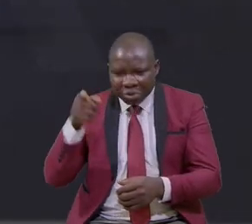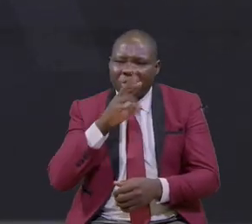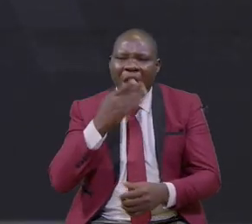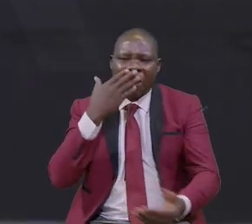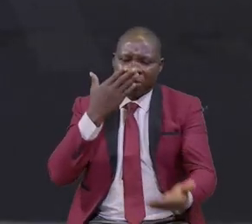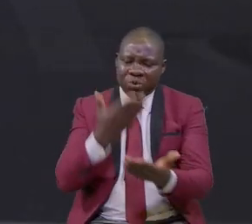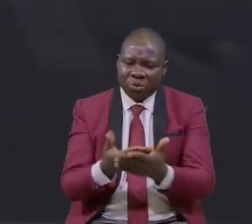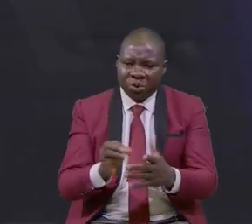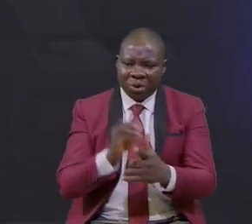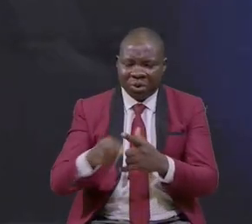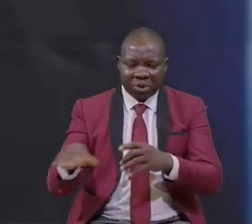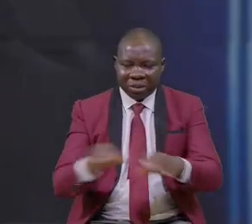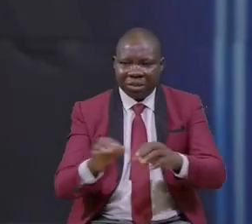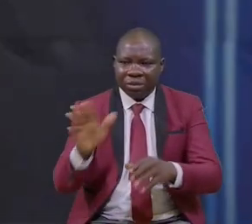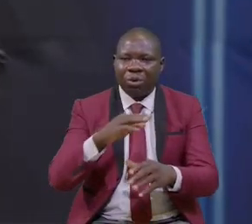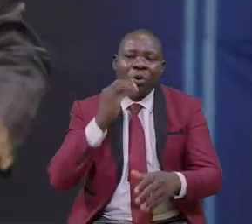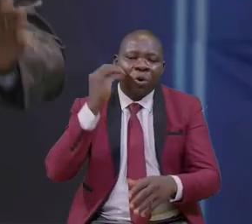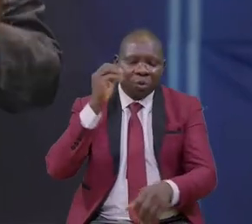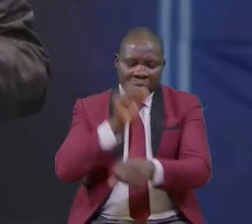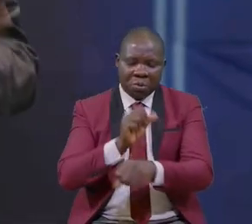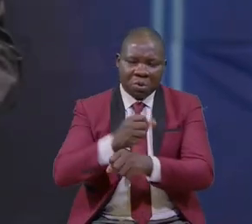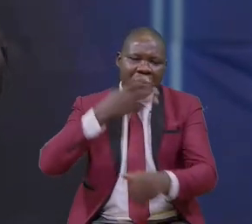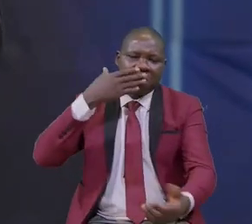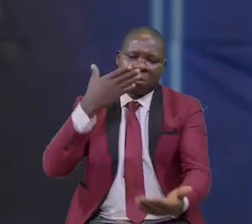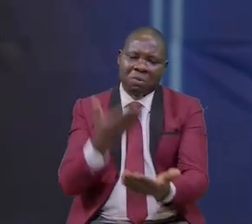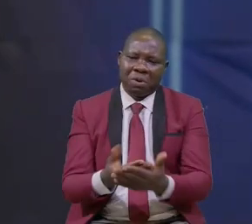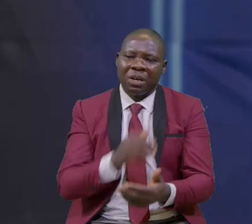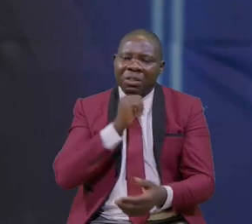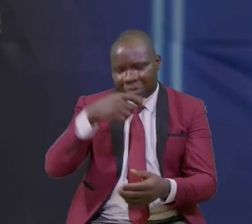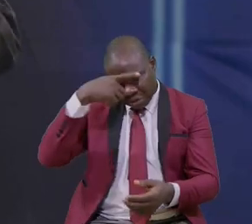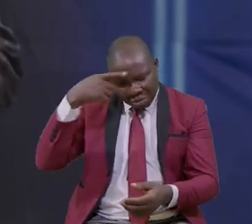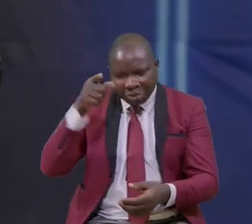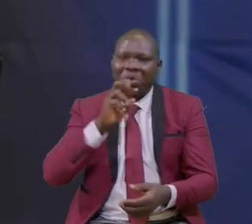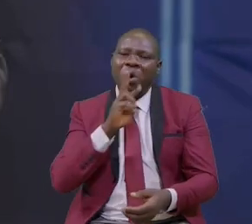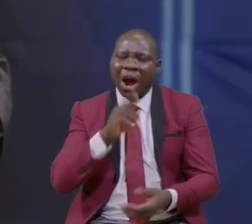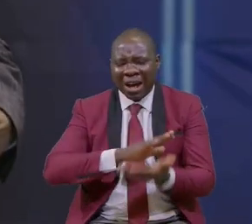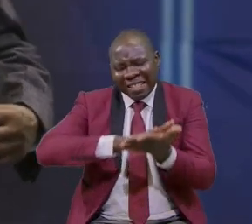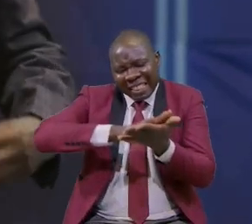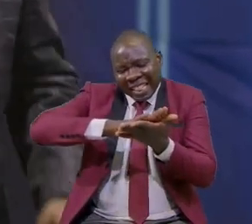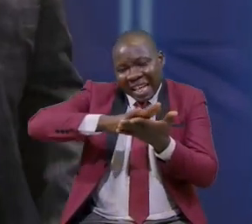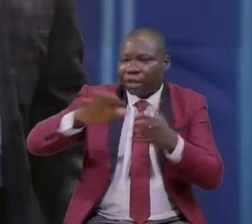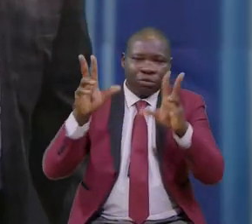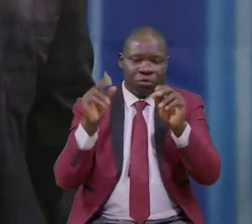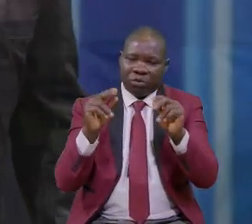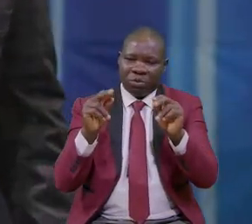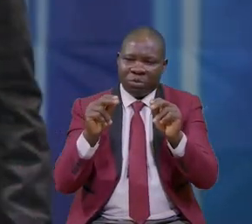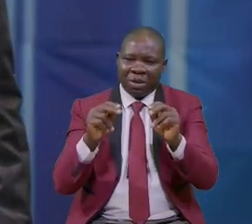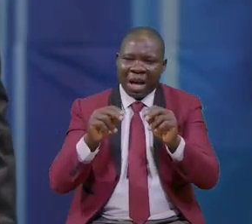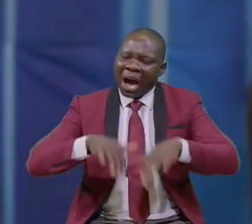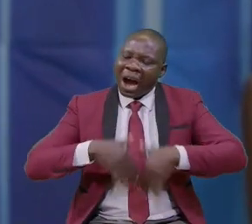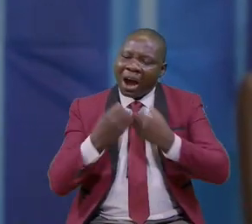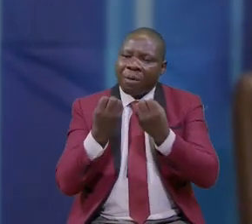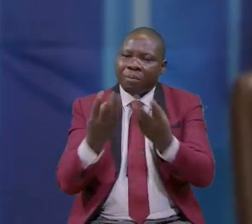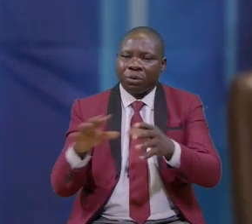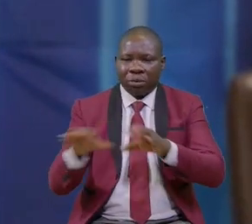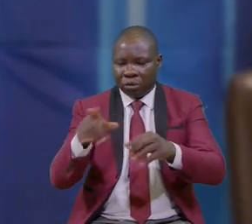as fait tous les devoirs, tout bien, ou parce que tu étais gentil, non. Un cadeau, combien on paie pour un cadeau, pour